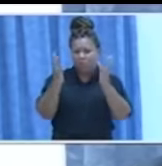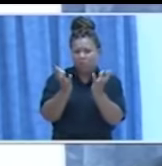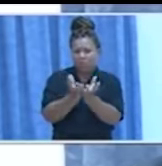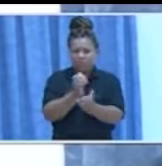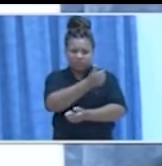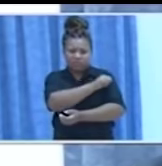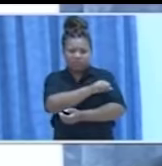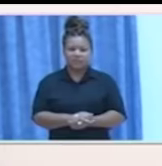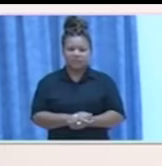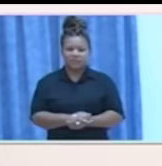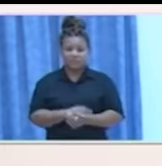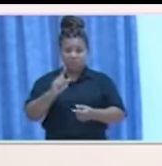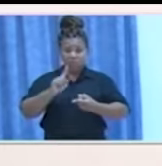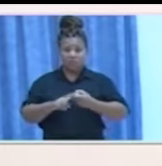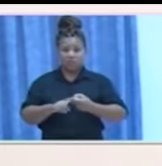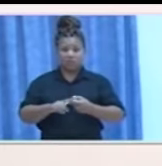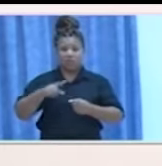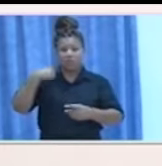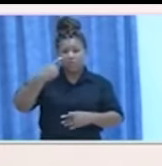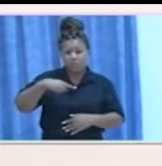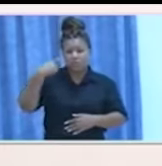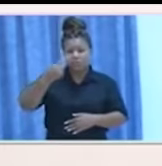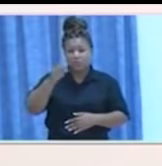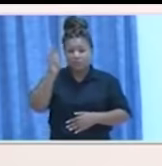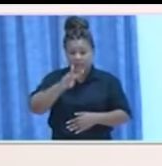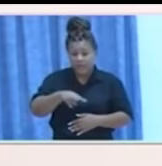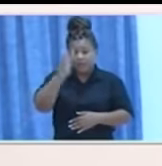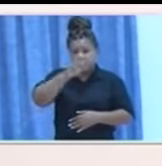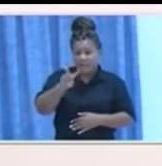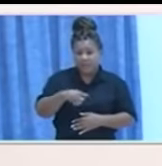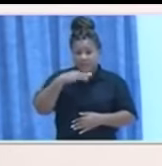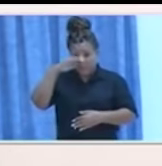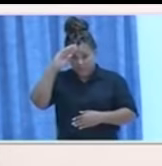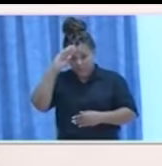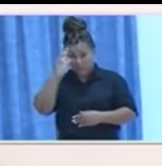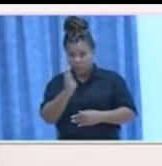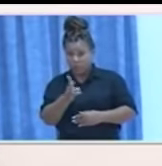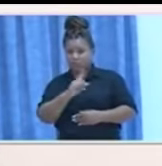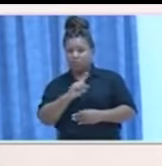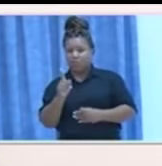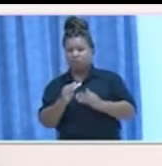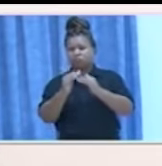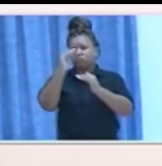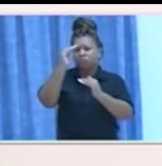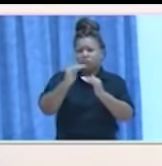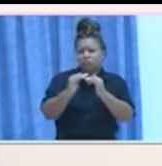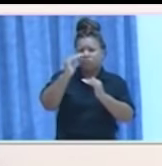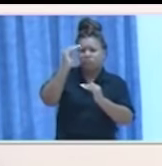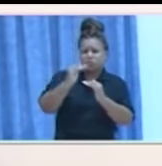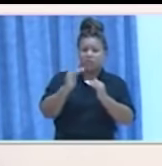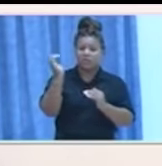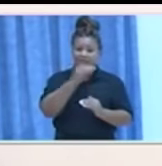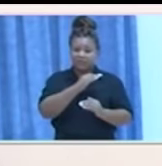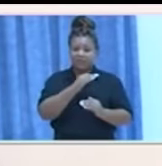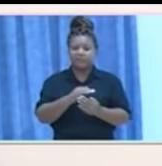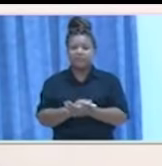closely à cause de nous les. Si ils n'ont aucun symptôme, ils n'ont aucune issue, nous les détecter bonnet. Mais ils